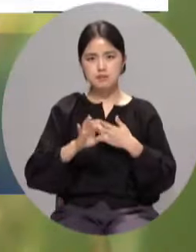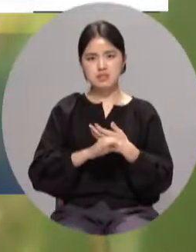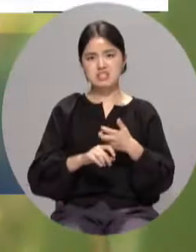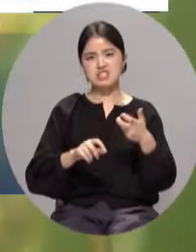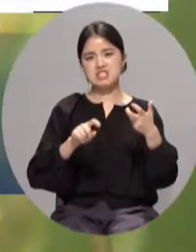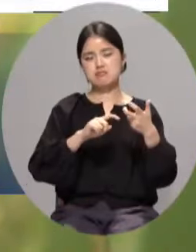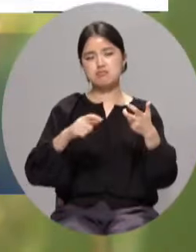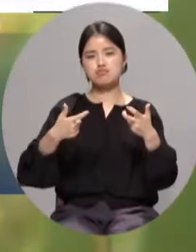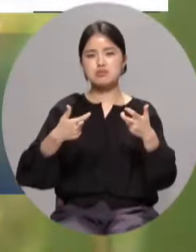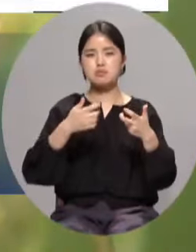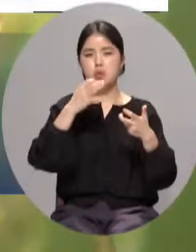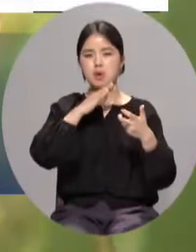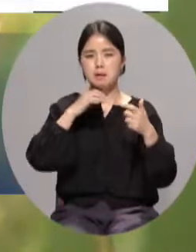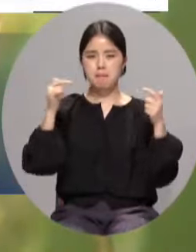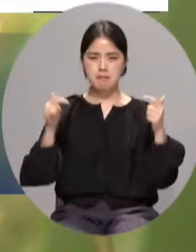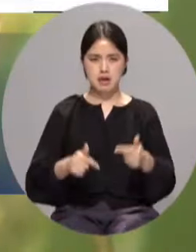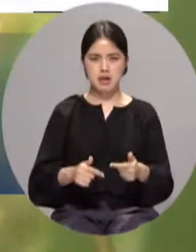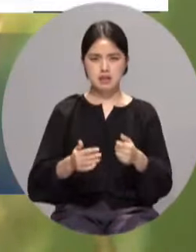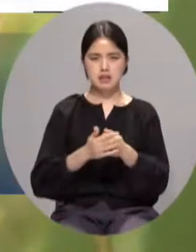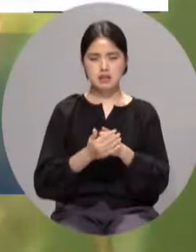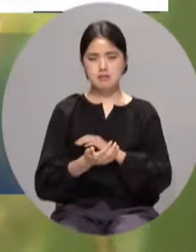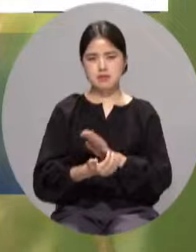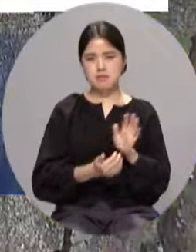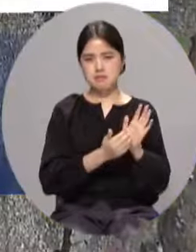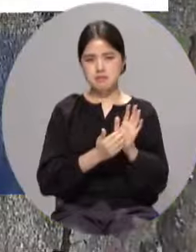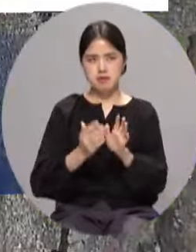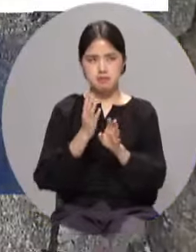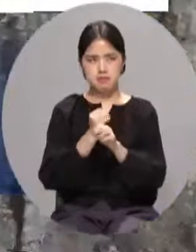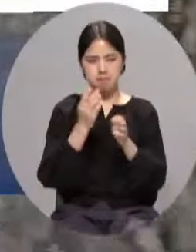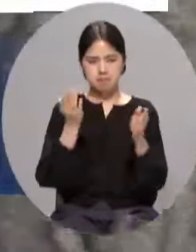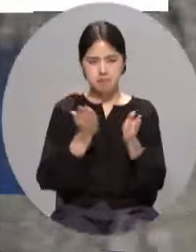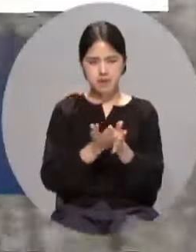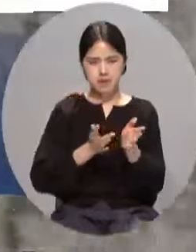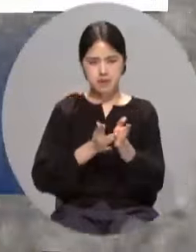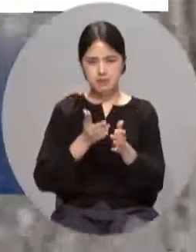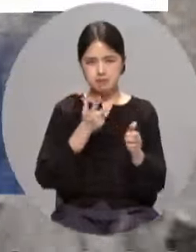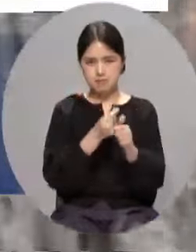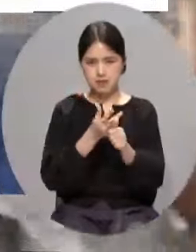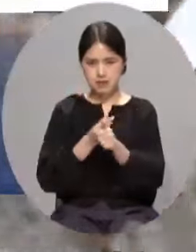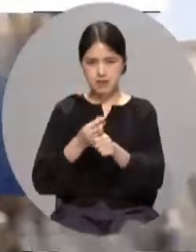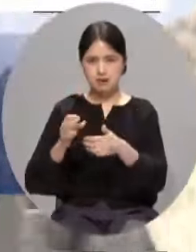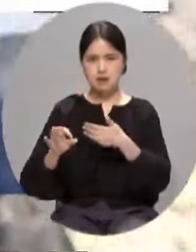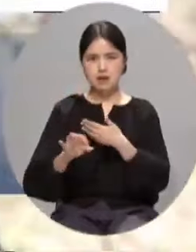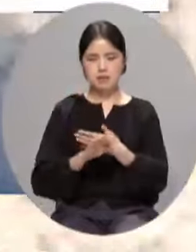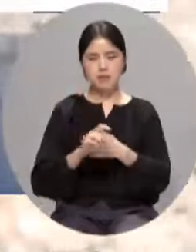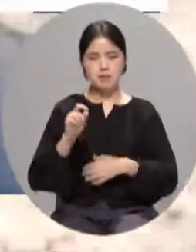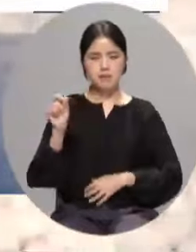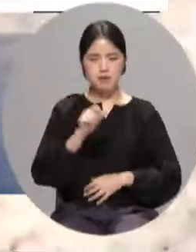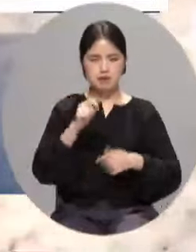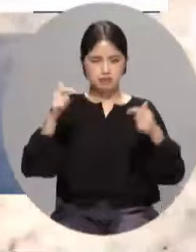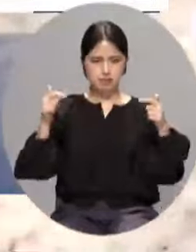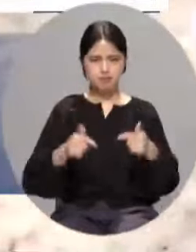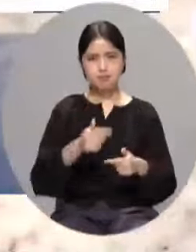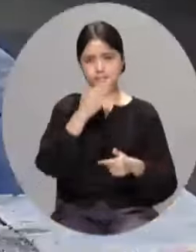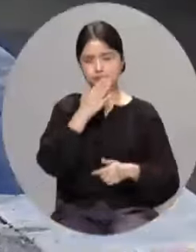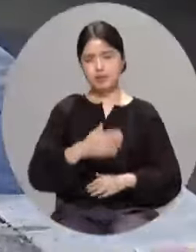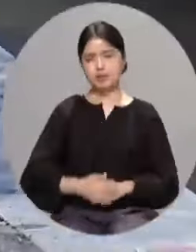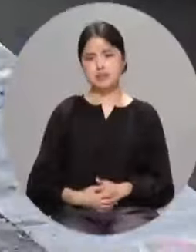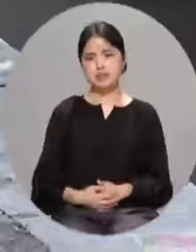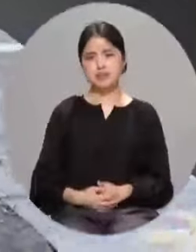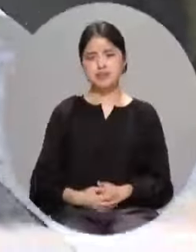70에서 60으로 뚝 떨어져요. 그래서 방제 적기에 약제를 사용한다면 그나마 밀도를 빠르게 줄일 수 있는 방법이 될 것